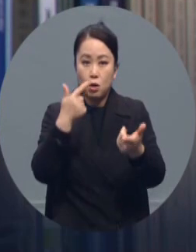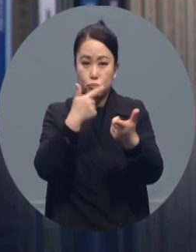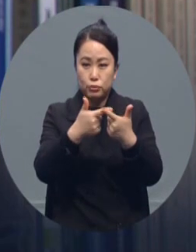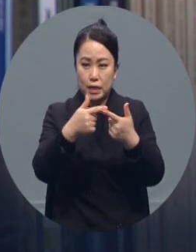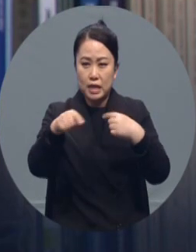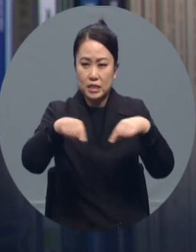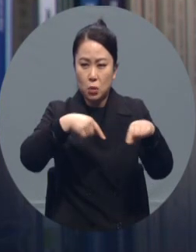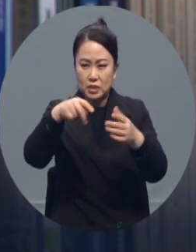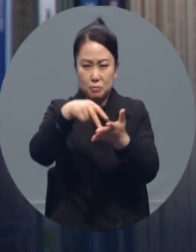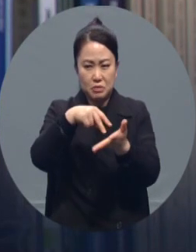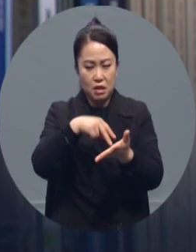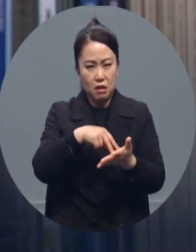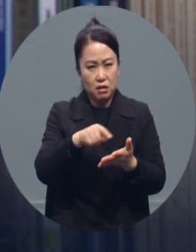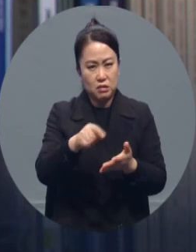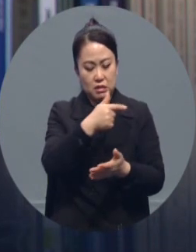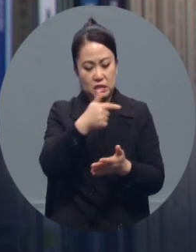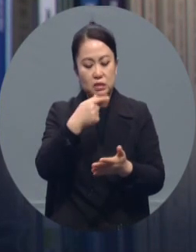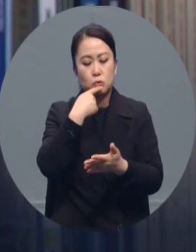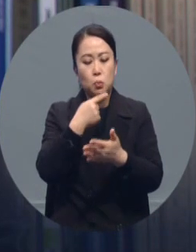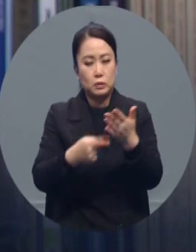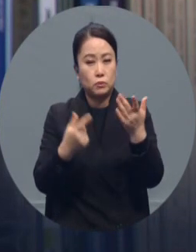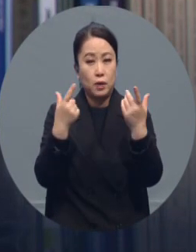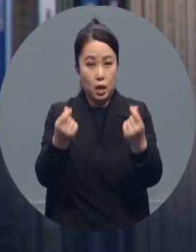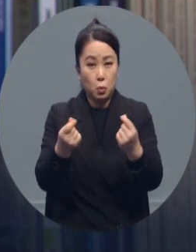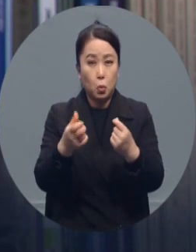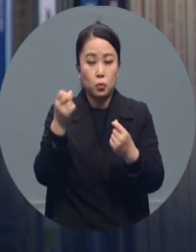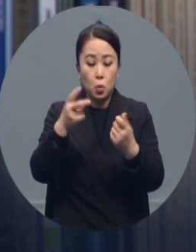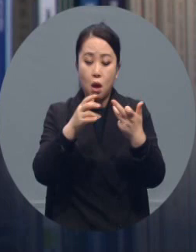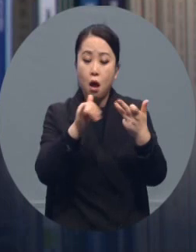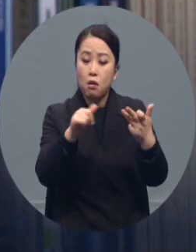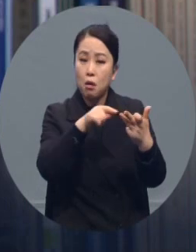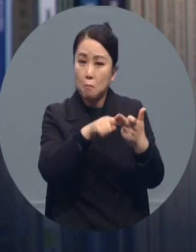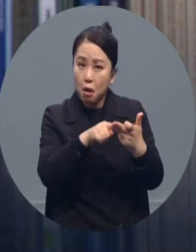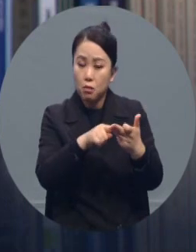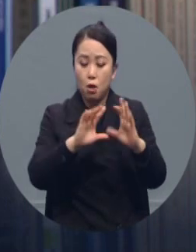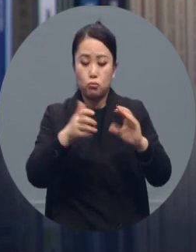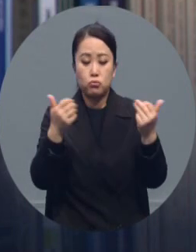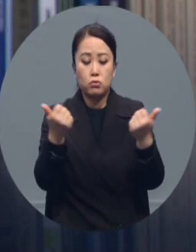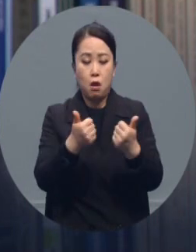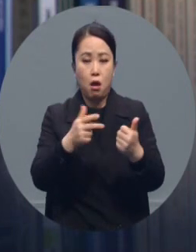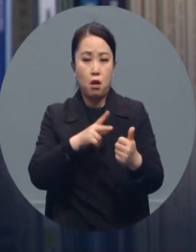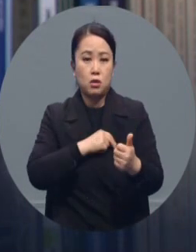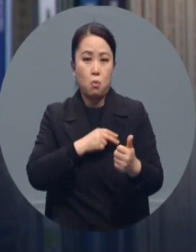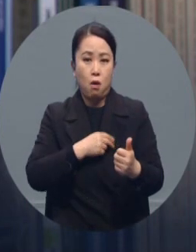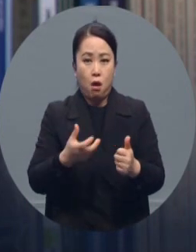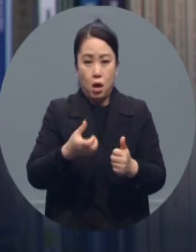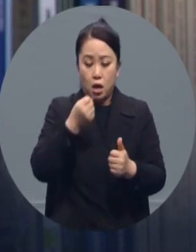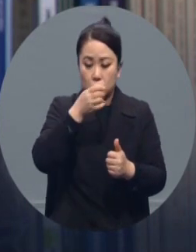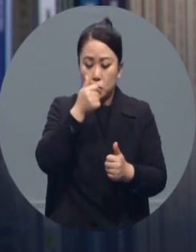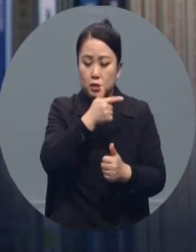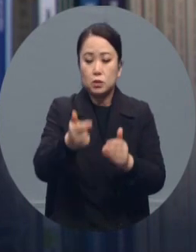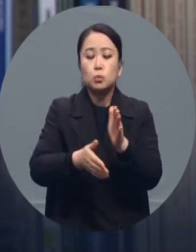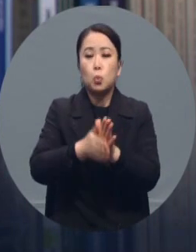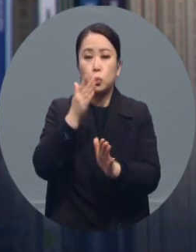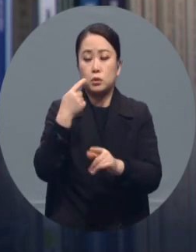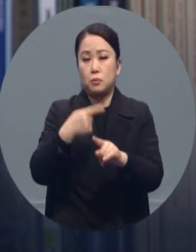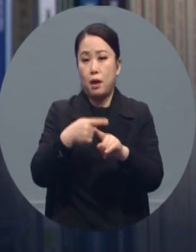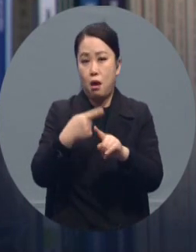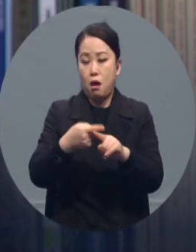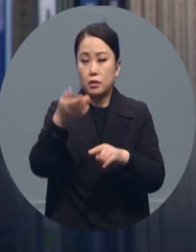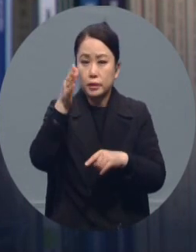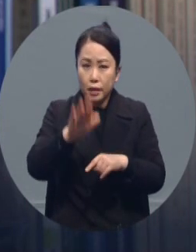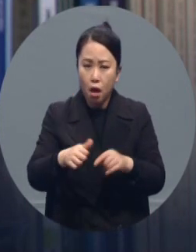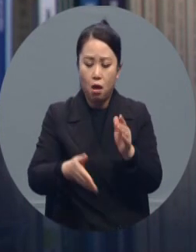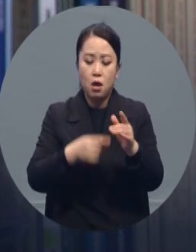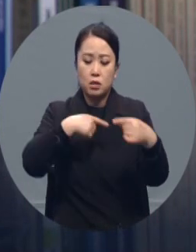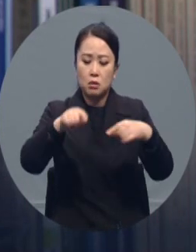입장에서는 저는 굉장히 큰 손실인 거고 명색이 그래도 18명의 국회의원을 지닌 대단히 큰 도시인데 그 도시의 어떤